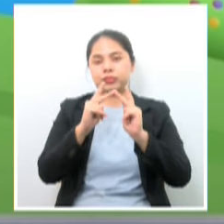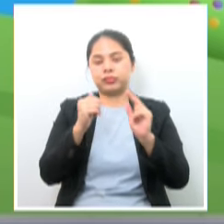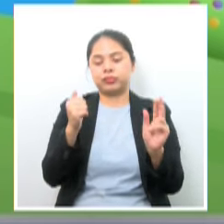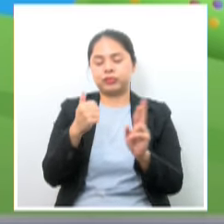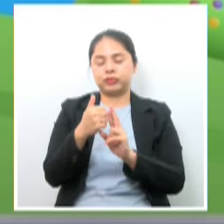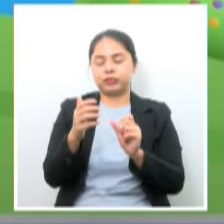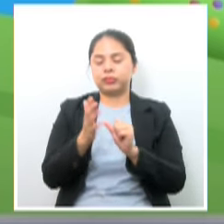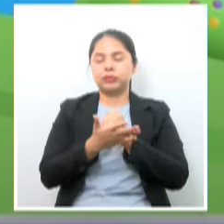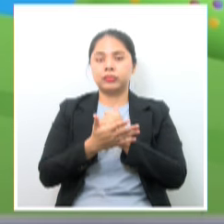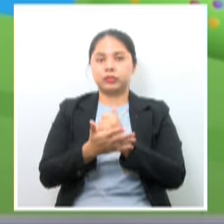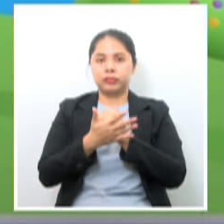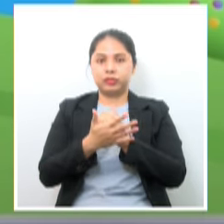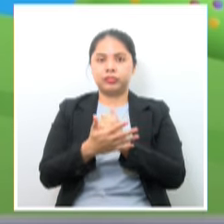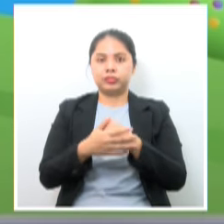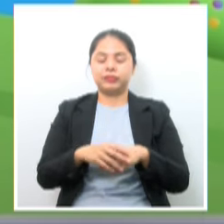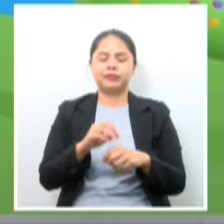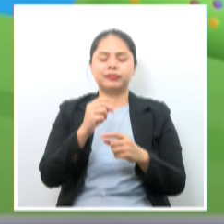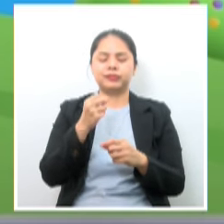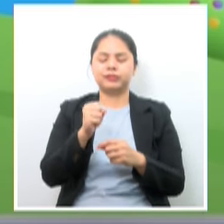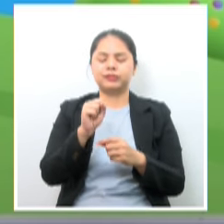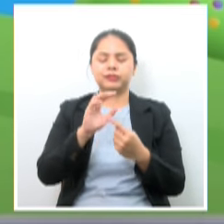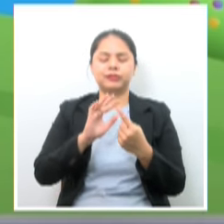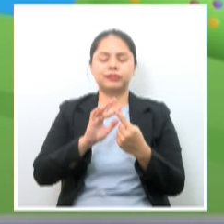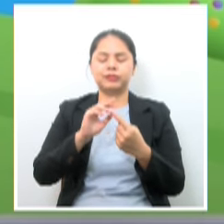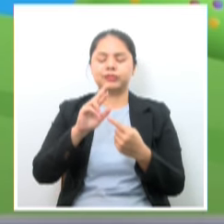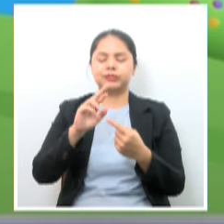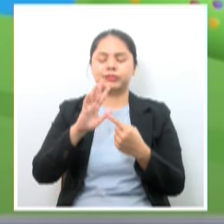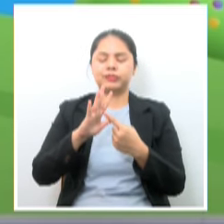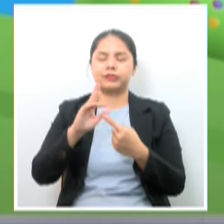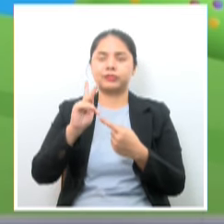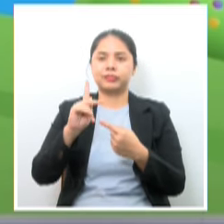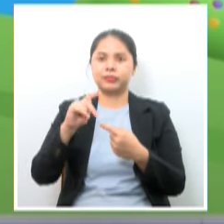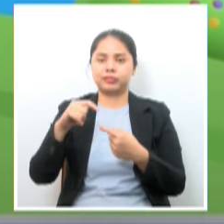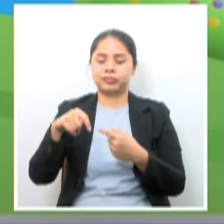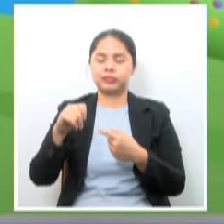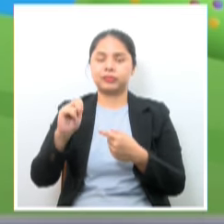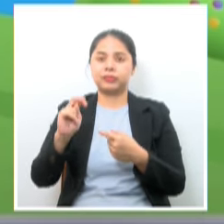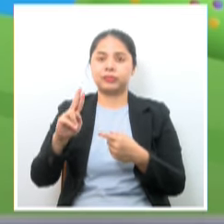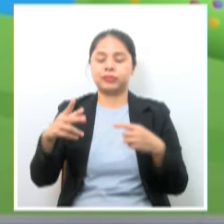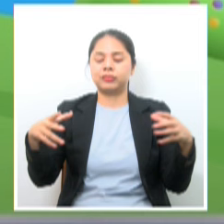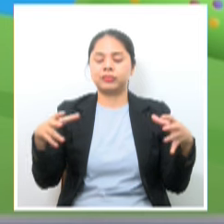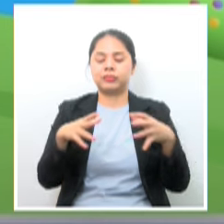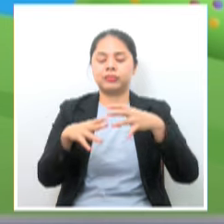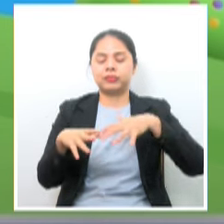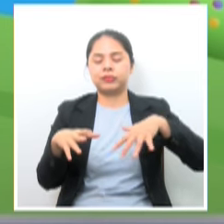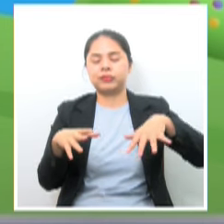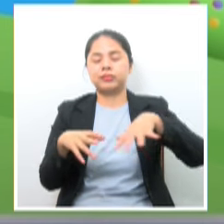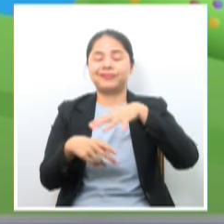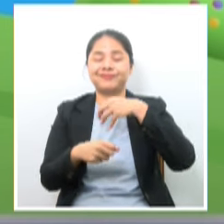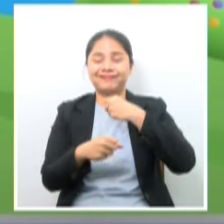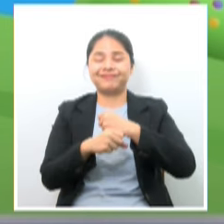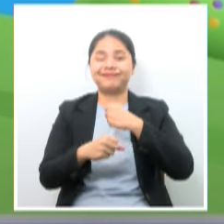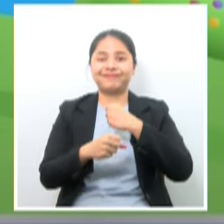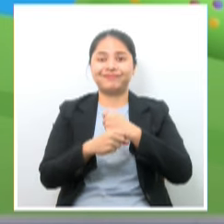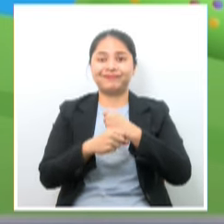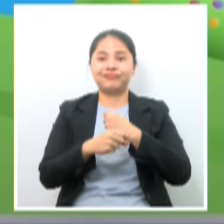านสุรศักดิ์พันเจริญวรกุลและก็ทีมงานพวกเราชาวสพฐ.นะครับมีความห่วงใยพี่น้องเพื่อนครู